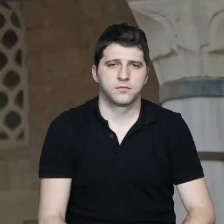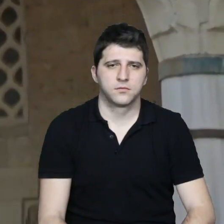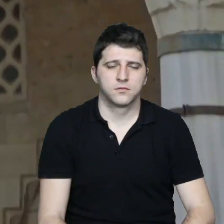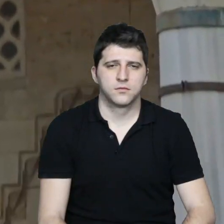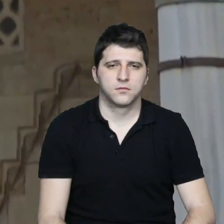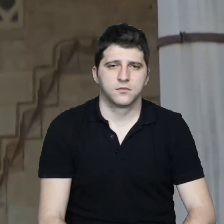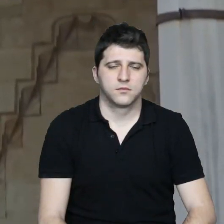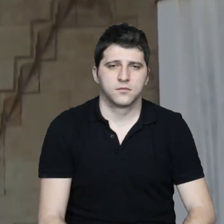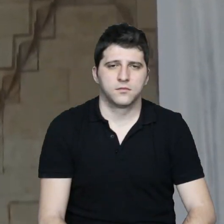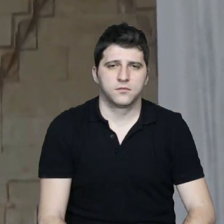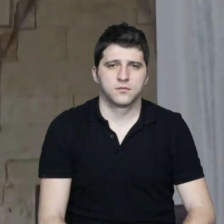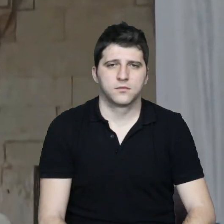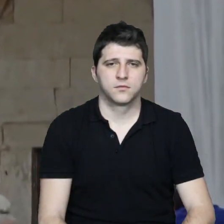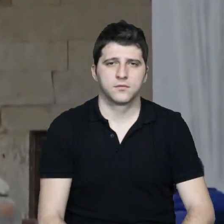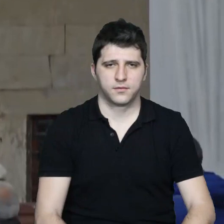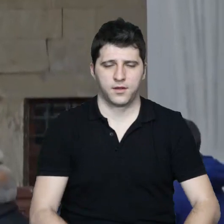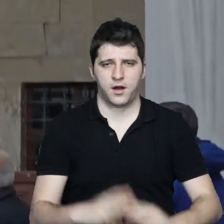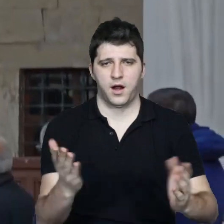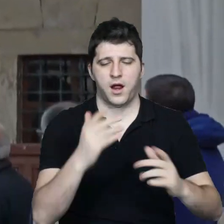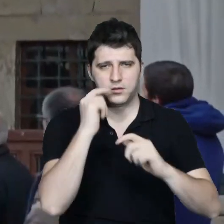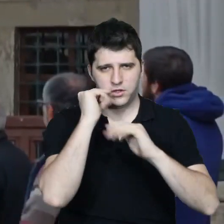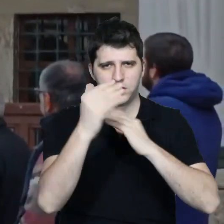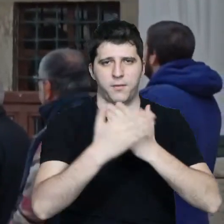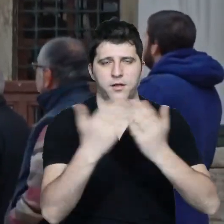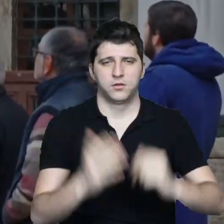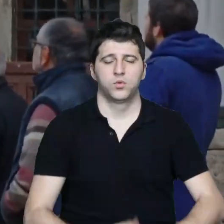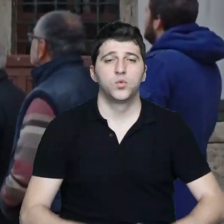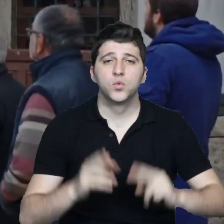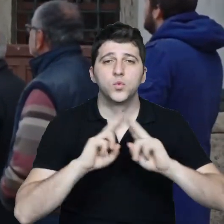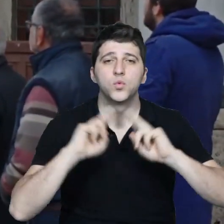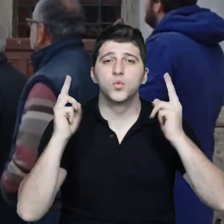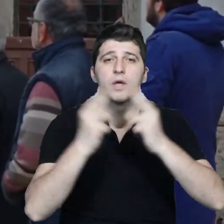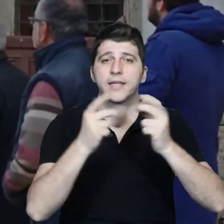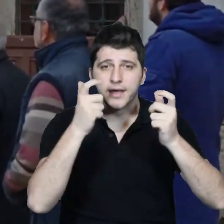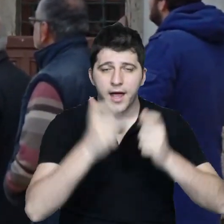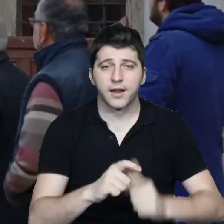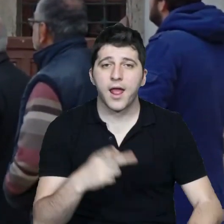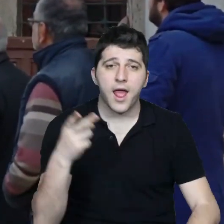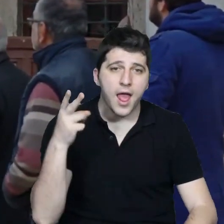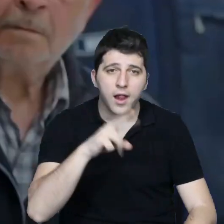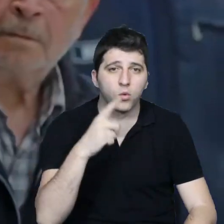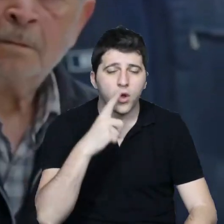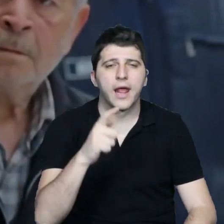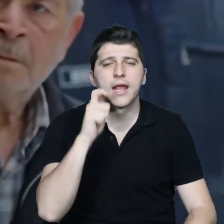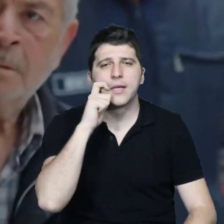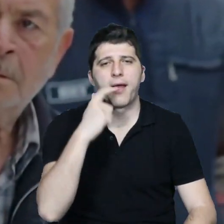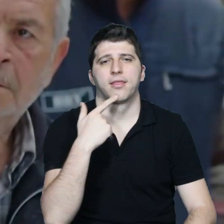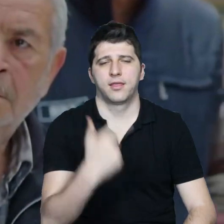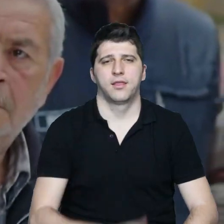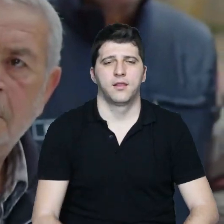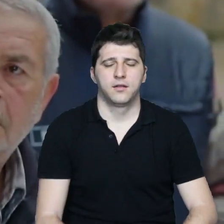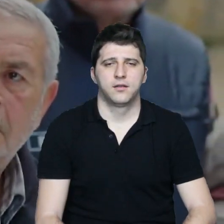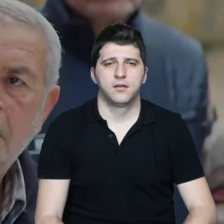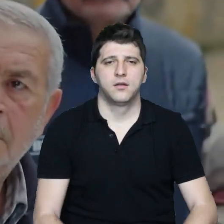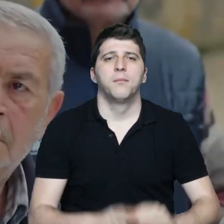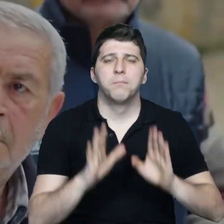avlusu. Ey cemaati müslümin. Dünyada mekan, ahirette iman demişler değil mi?